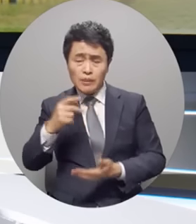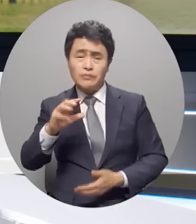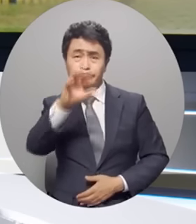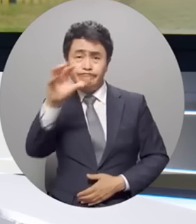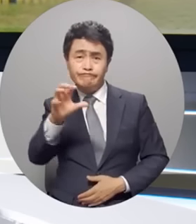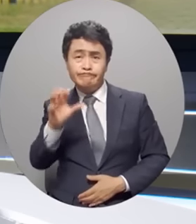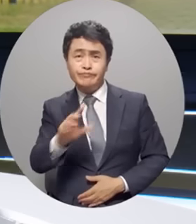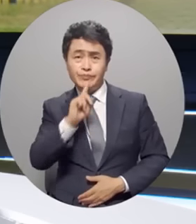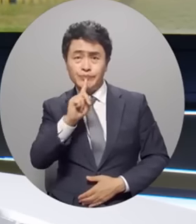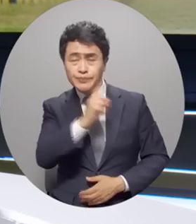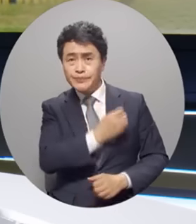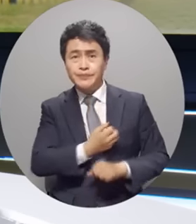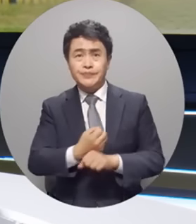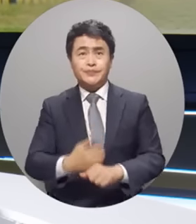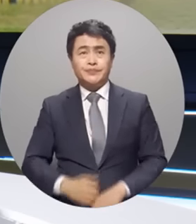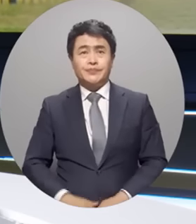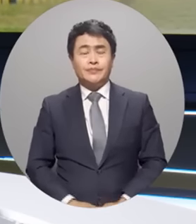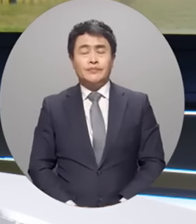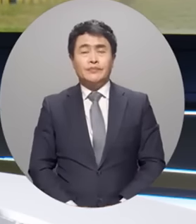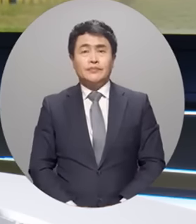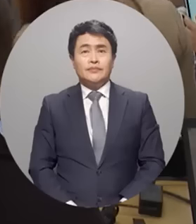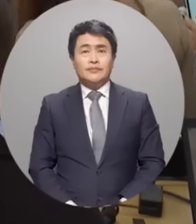있습니다 김 자의